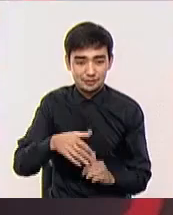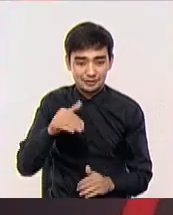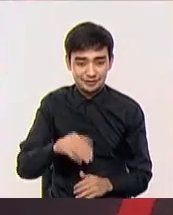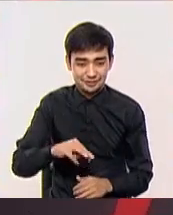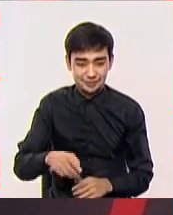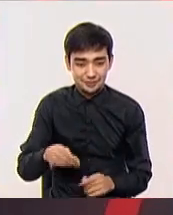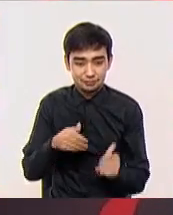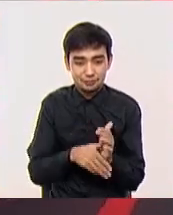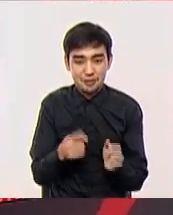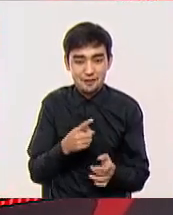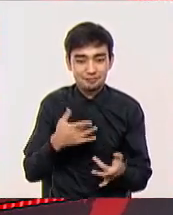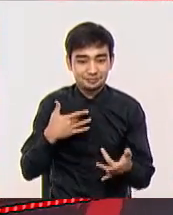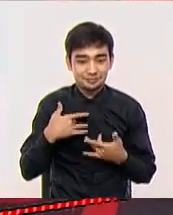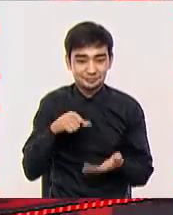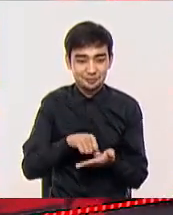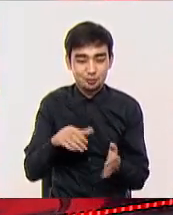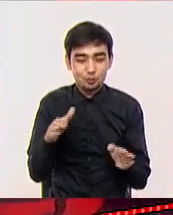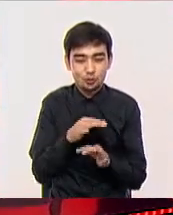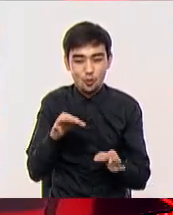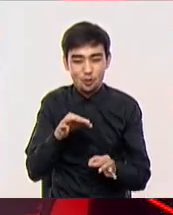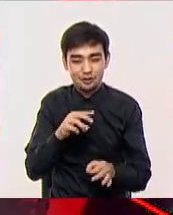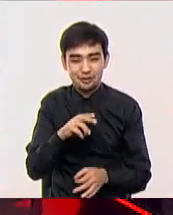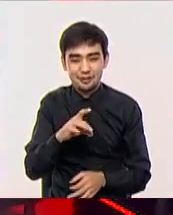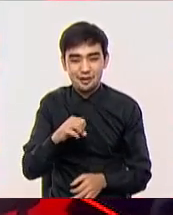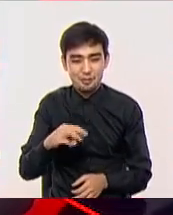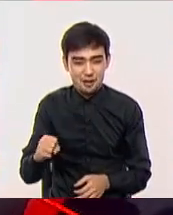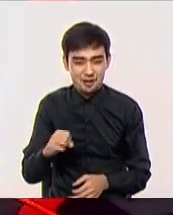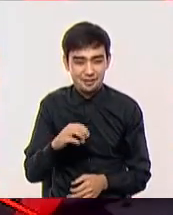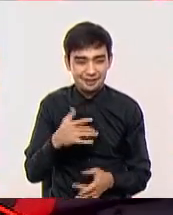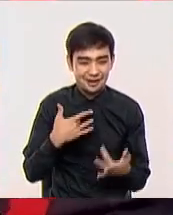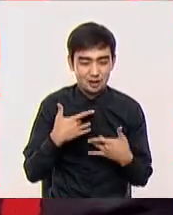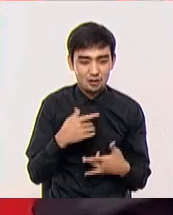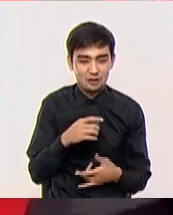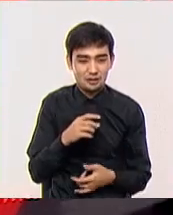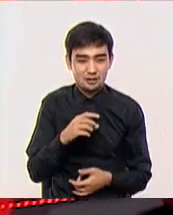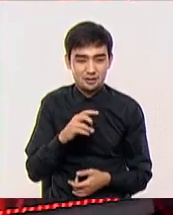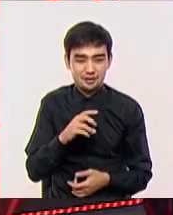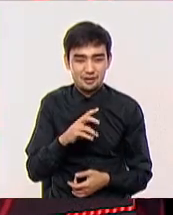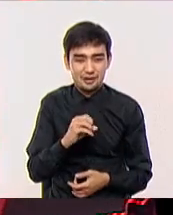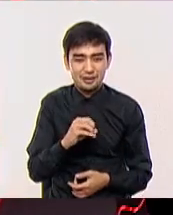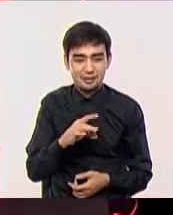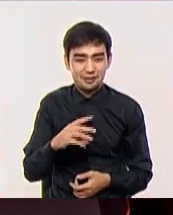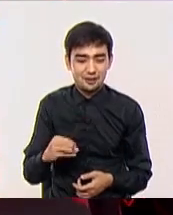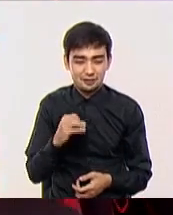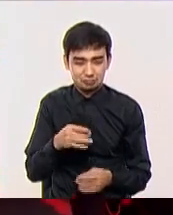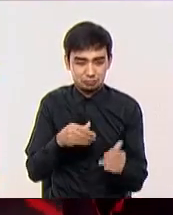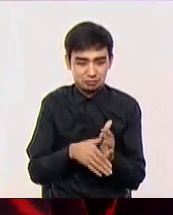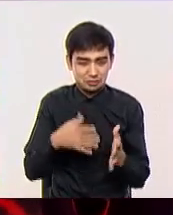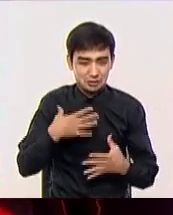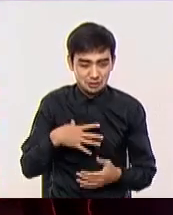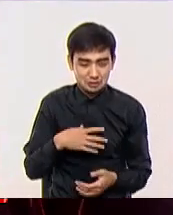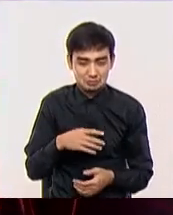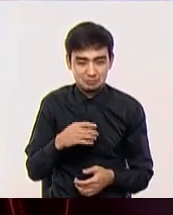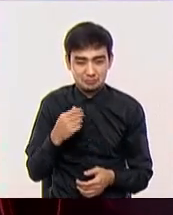246 750 000 тенге на первую постановку местного музыкально-драматического театра «Бюрте». На что ушли эти средства? Этим вопросом задалась